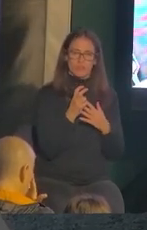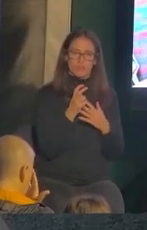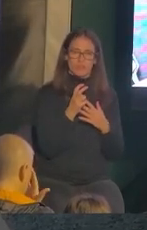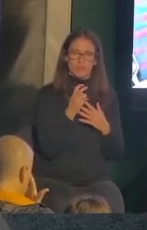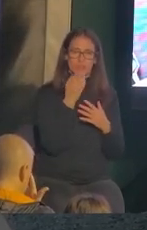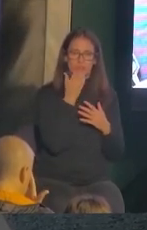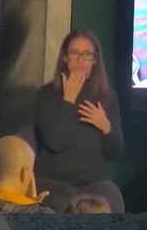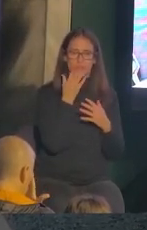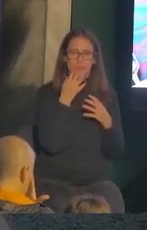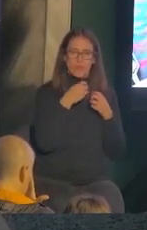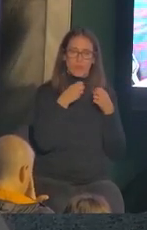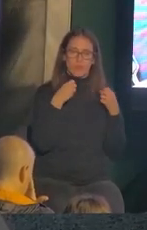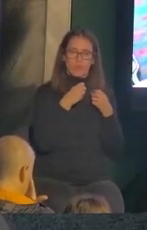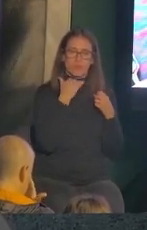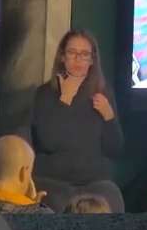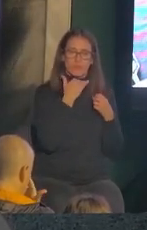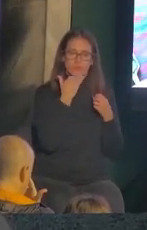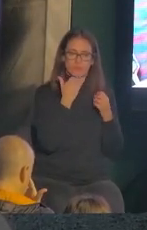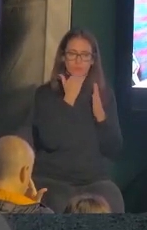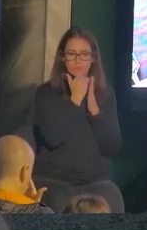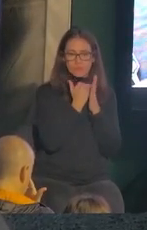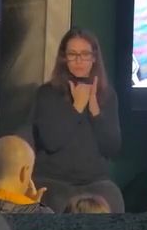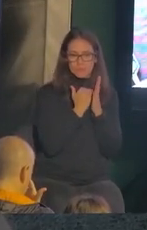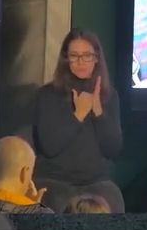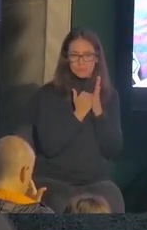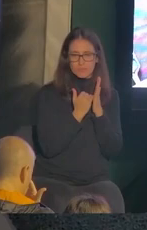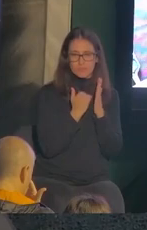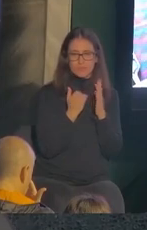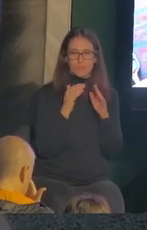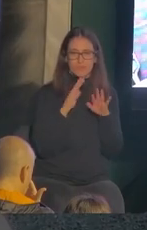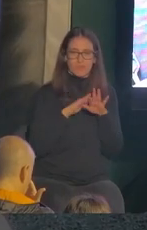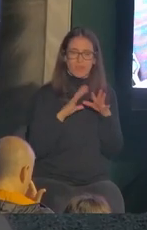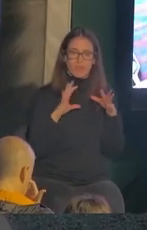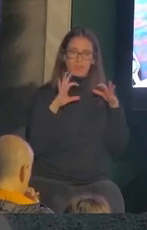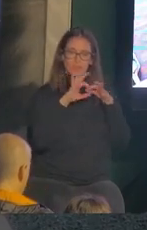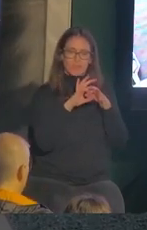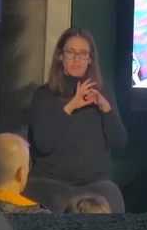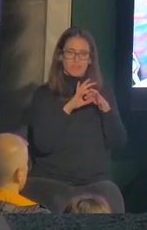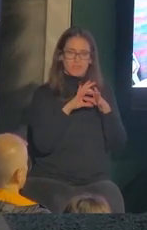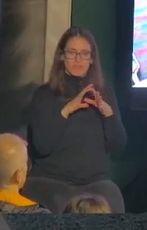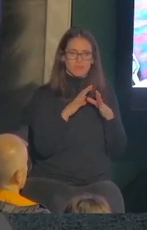amb una goma. Llavors, rebaixa una mica la sinergia d'aquests dos